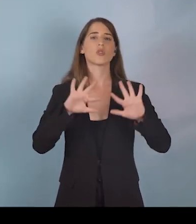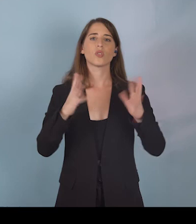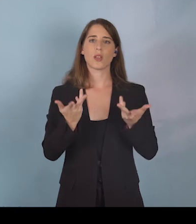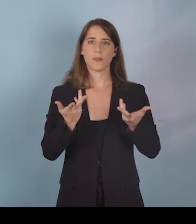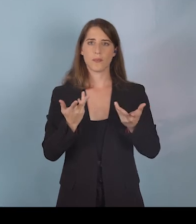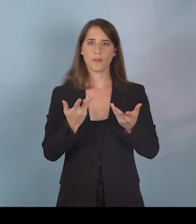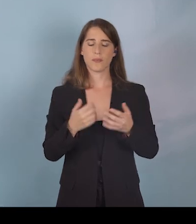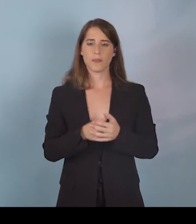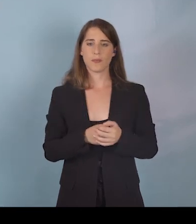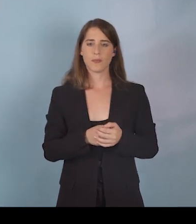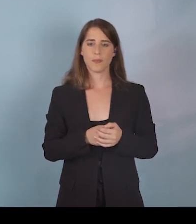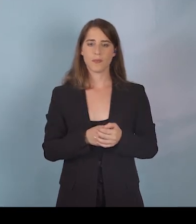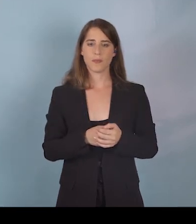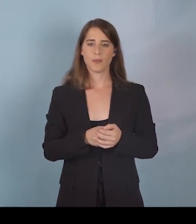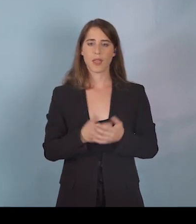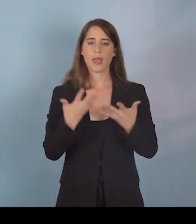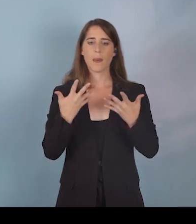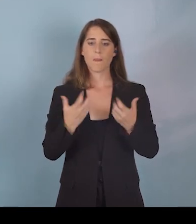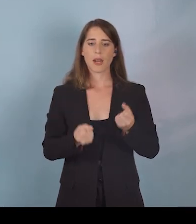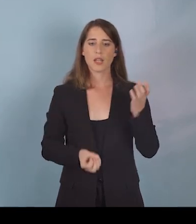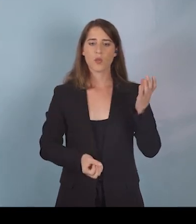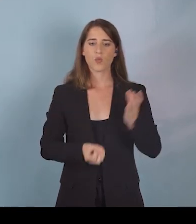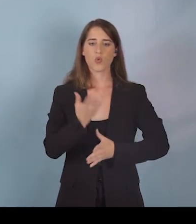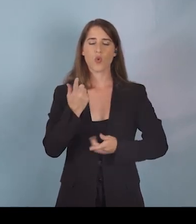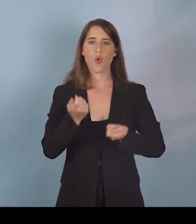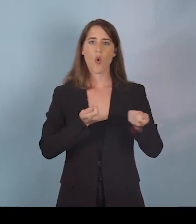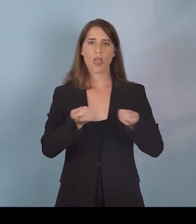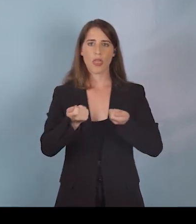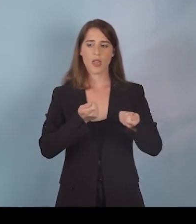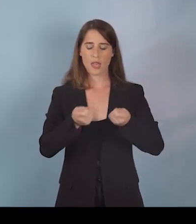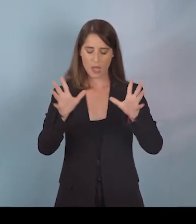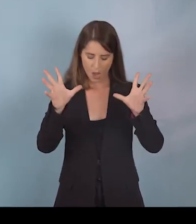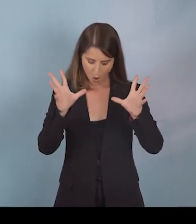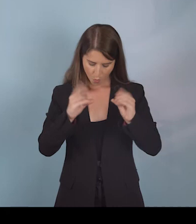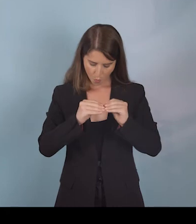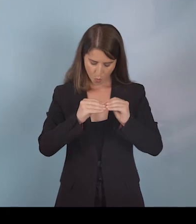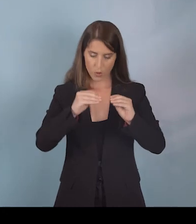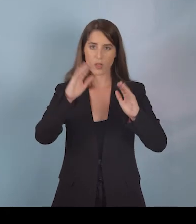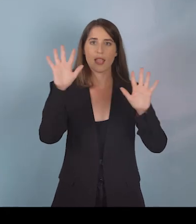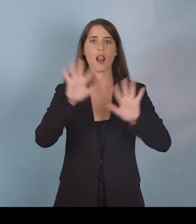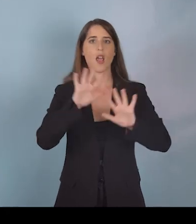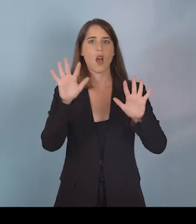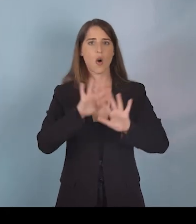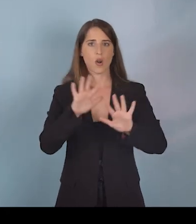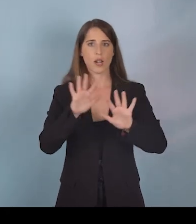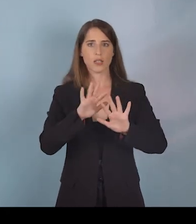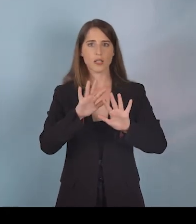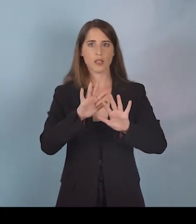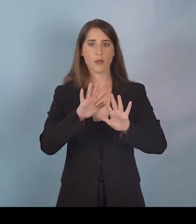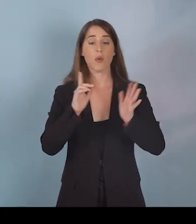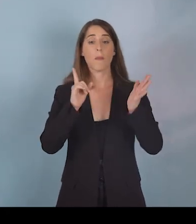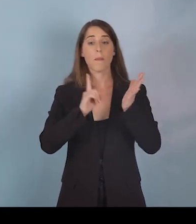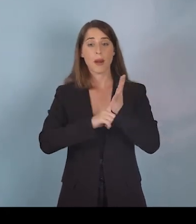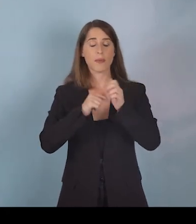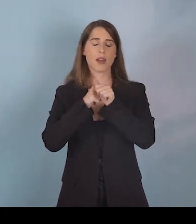κανονικό. Να κάνω μια συμπλήρωση. Ναι. Ξεκινώ από τη ρητορική μίσους για να προσθέσω ότι έχουμε και την